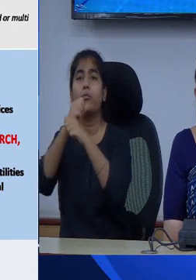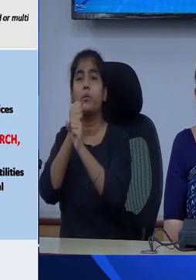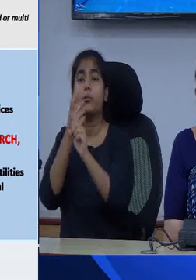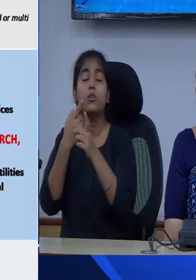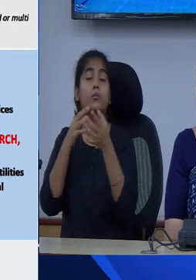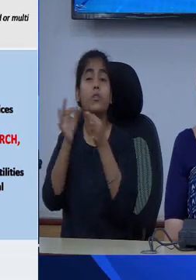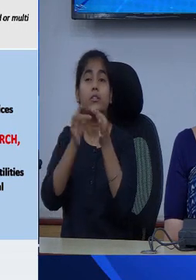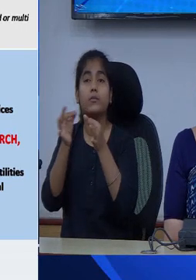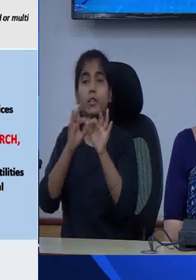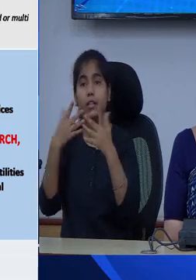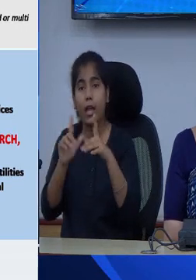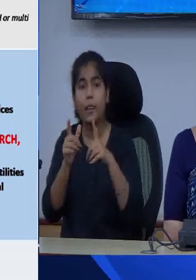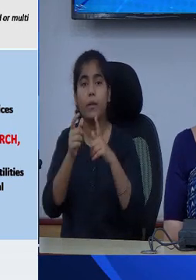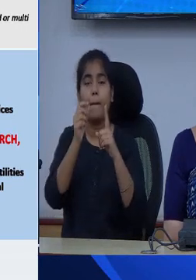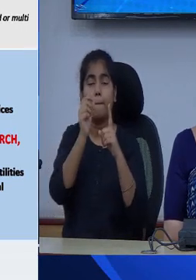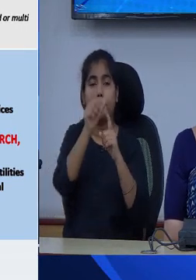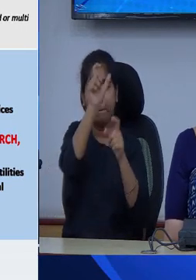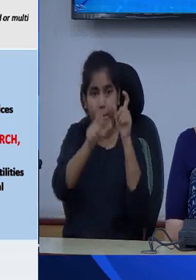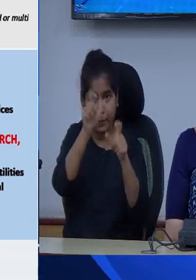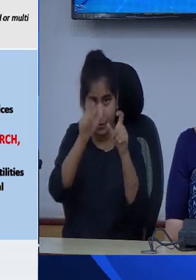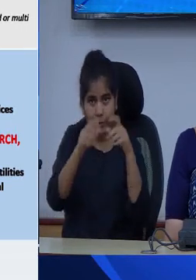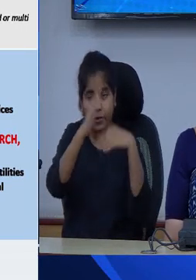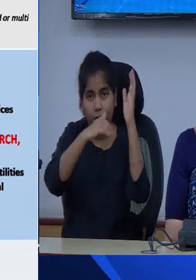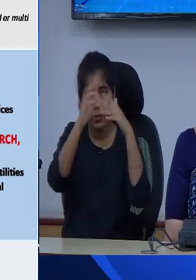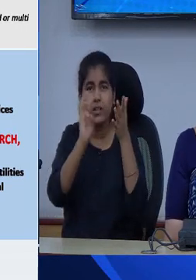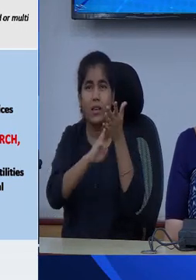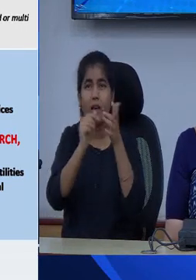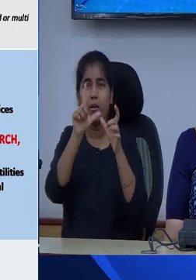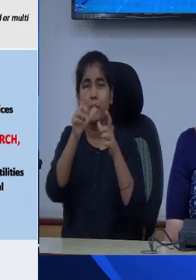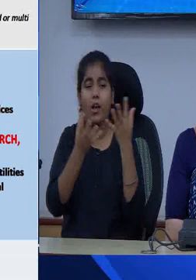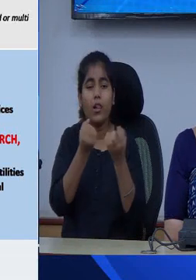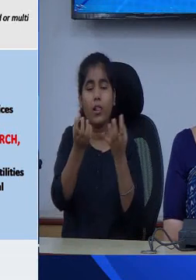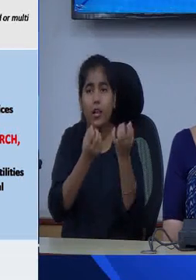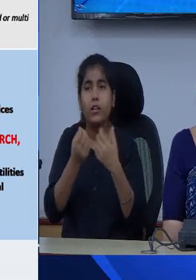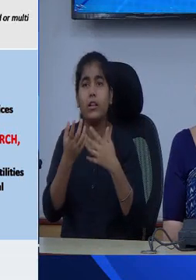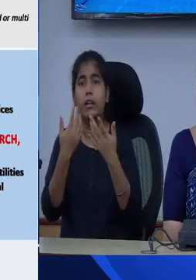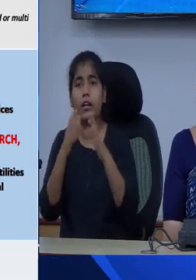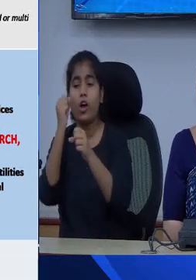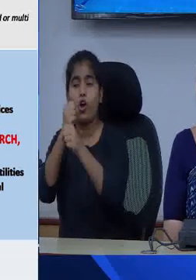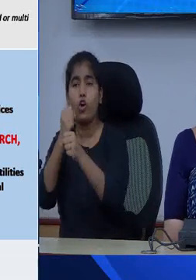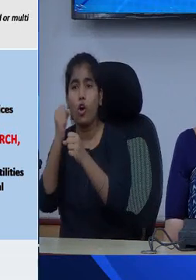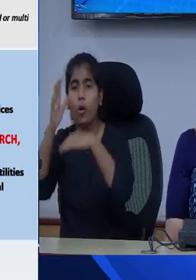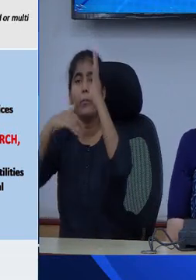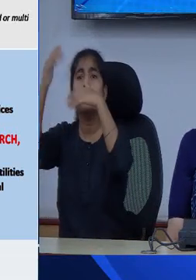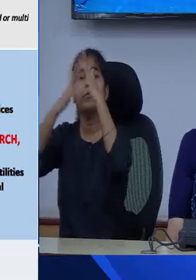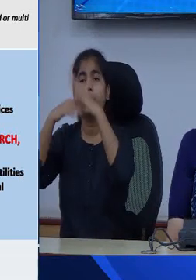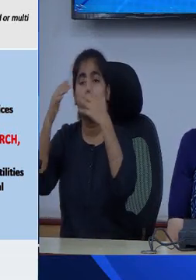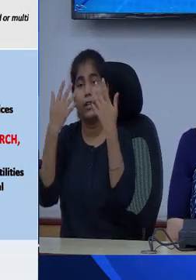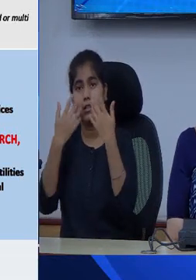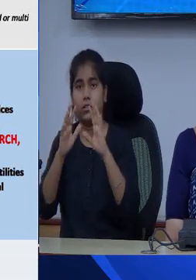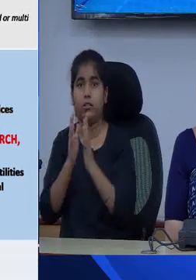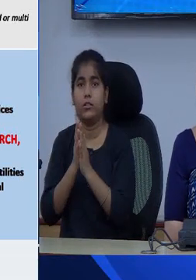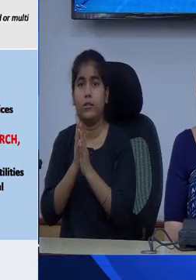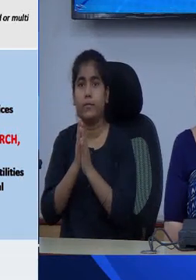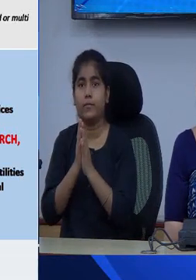है उसमें बताया गया है कि चाहे वो पब्लिक बिल्डिंग हो, ओपन टू, जैसे कि मॉल होते हैं, आप मार्केट जाते हैं, या कोई गवर्नमेंट बिल्डिंग होती है, या